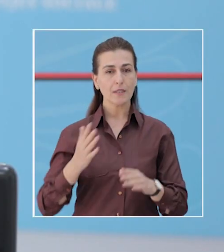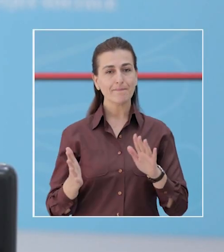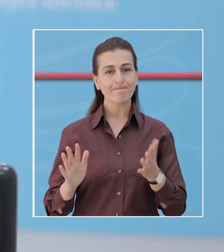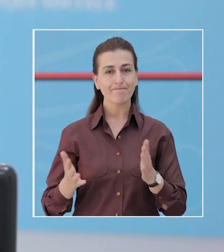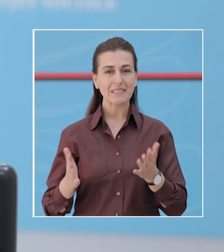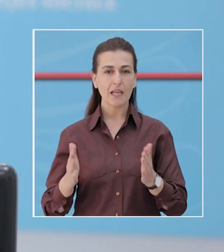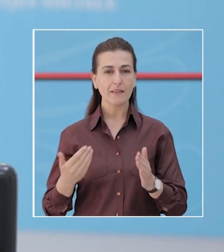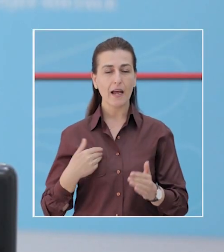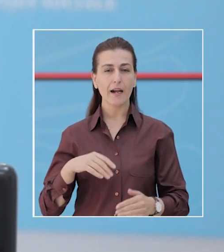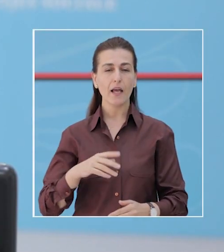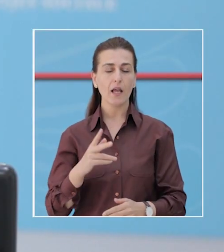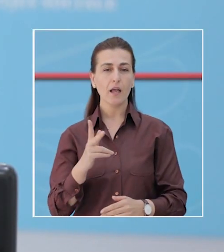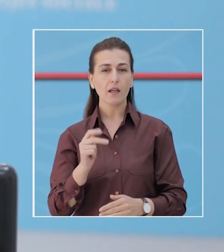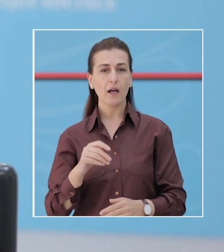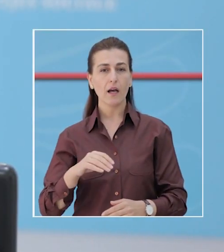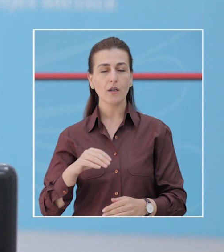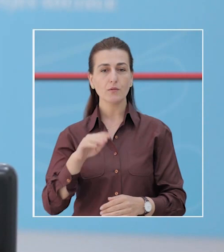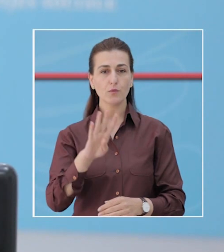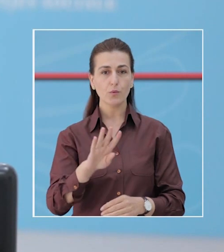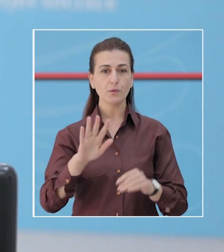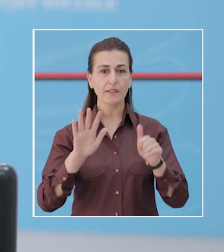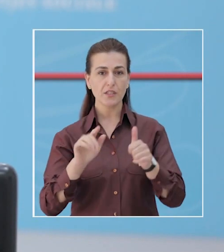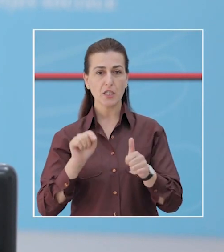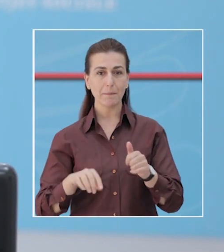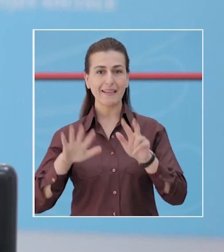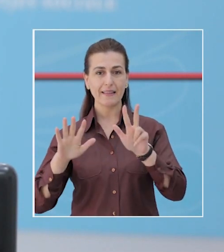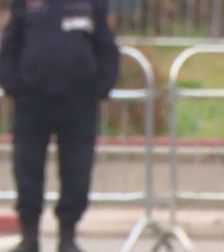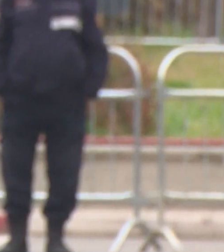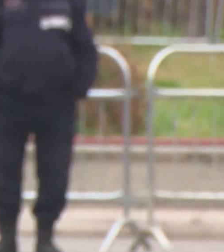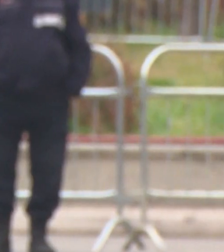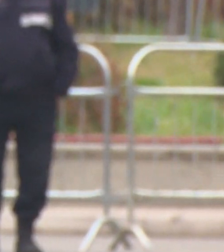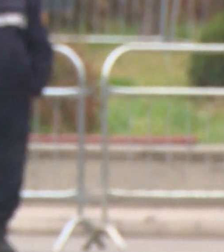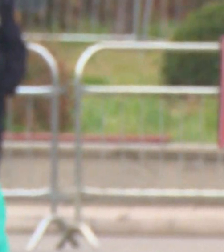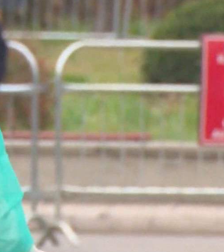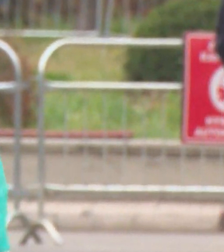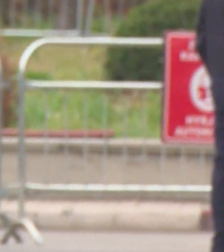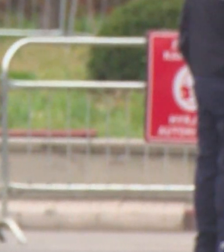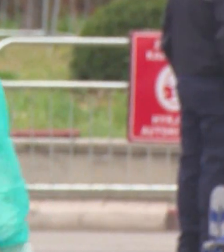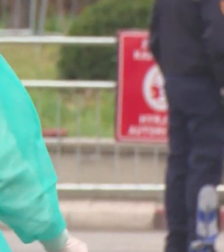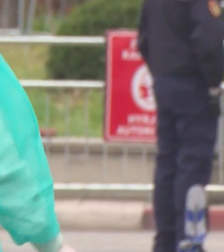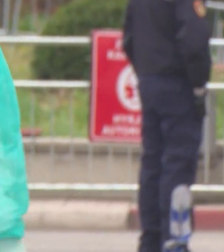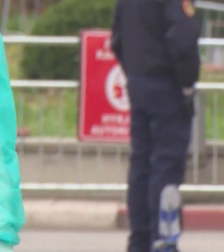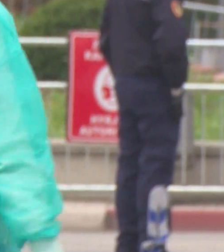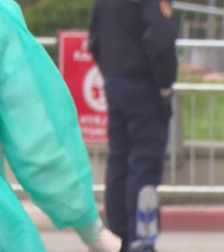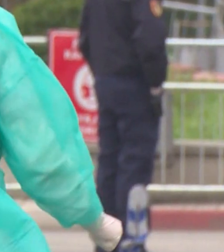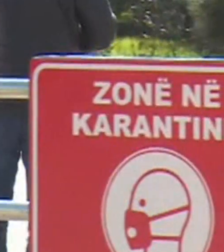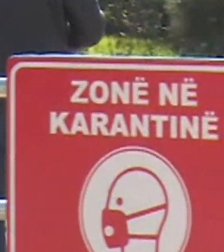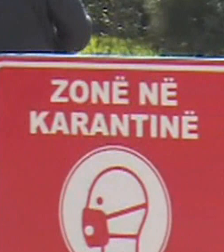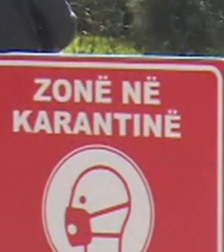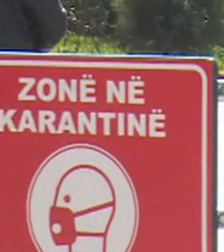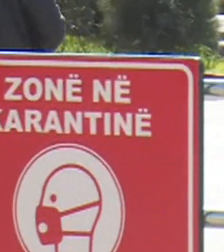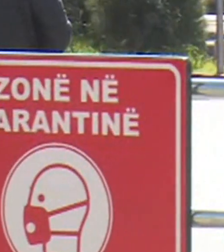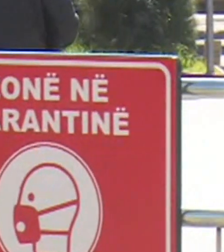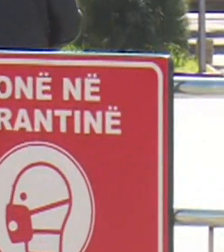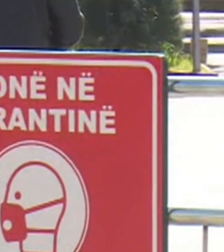misatare e rasteve të konfirmuara është 26.8 vjetës. Kurbaj të shëruarve vazhdojnë të rritet, 431